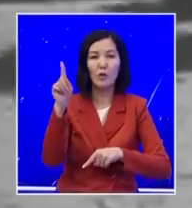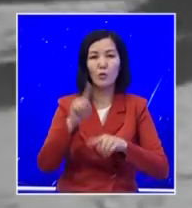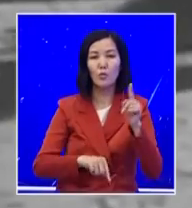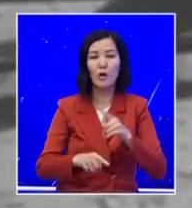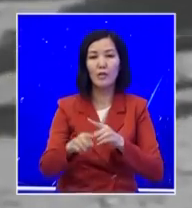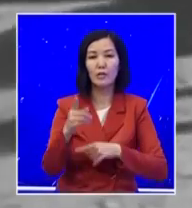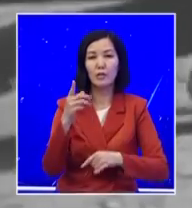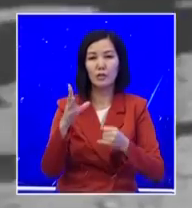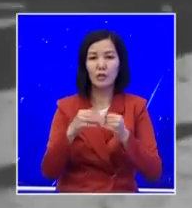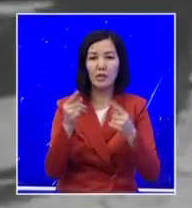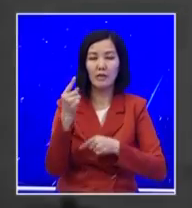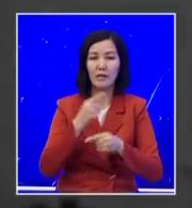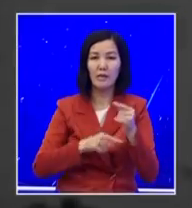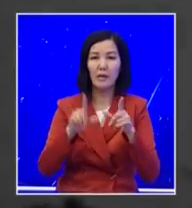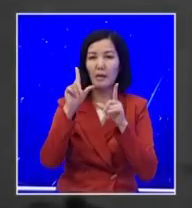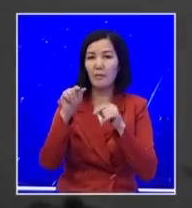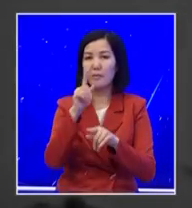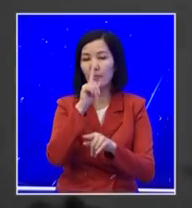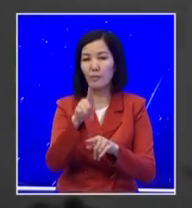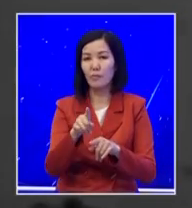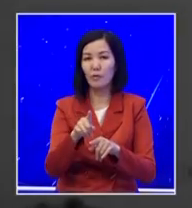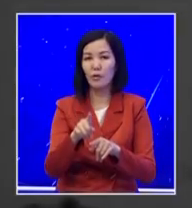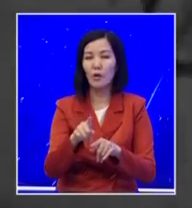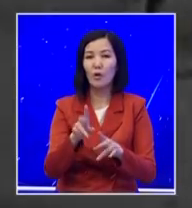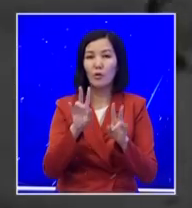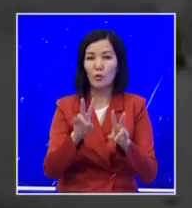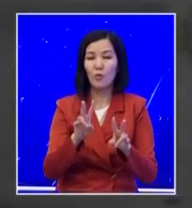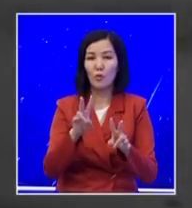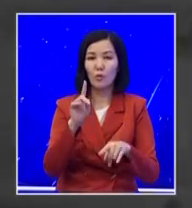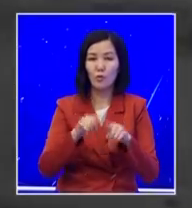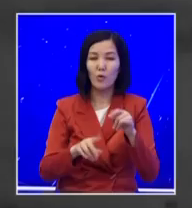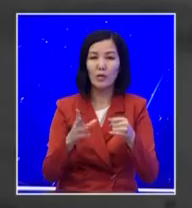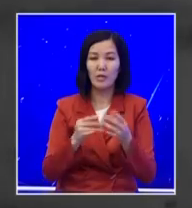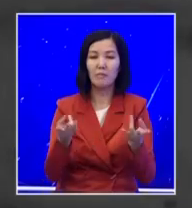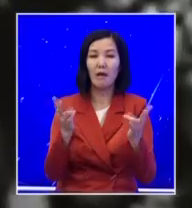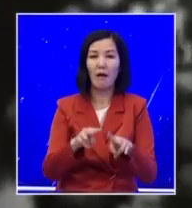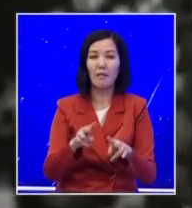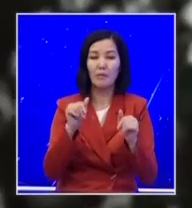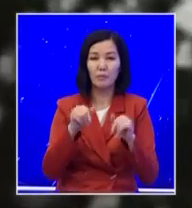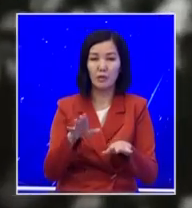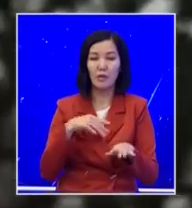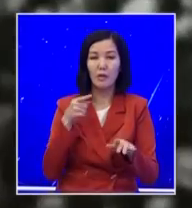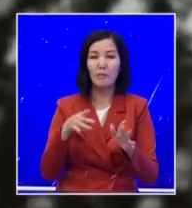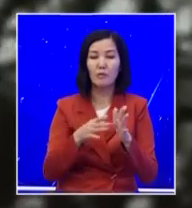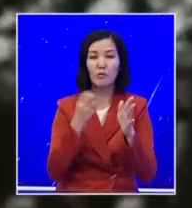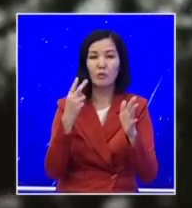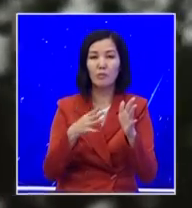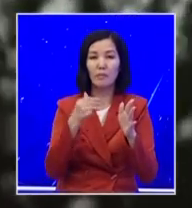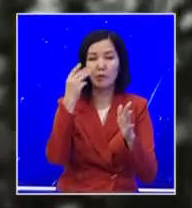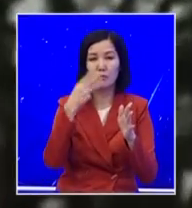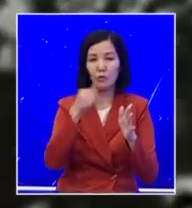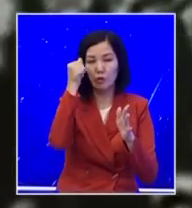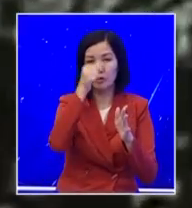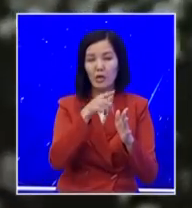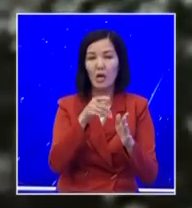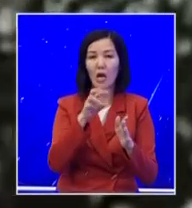жер ауды ар көріпті. Бар мүлкімді ортаға салсам да өзінің туған жерінде боламын деген. 1925-30 жылдары